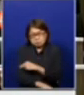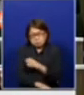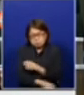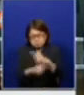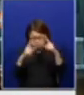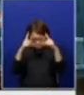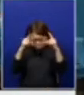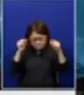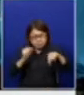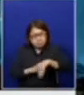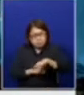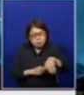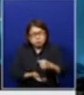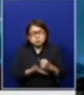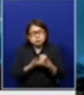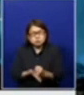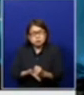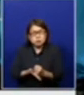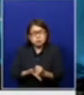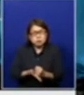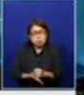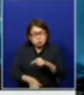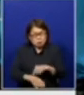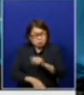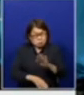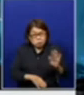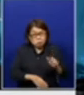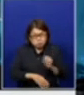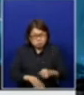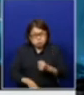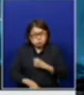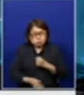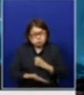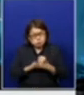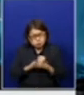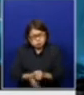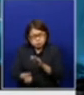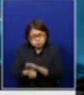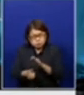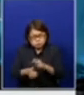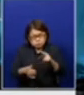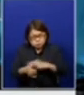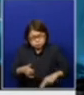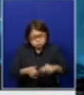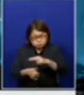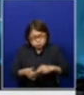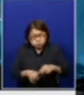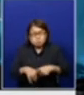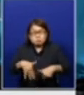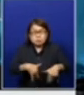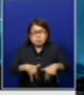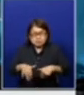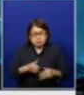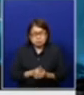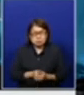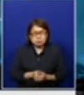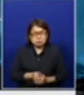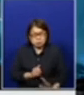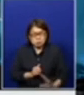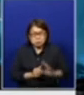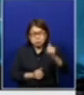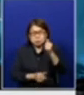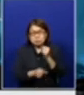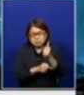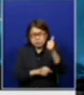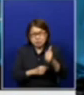วยเสียสละดูแลคนไทยในช่วงเวลาที่ยากลำบากที่ผ่านมาแล้วก็ต้องถือว่าประสบความสำเร็จ